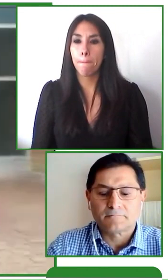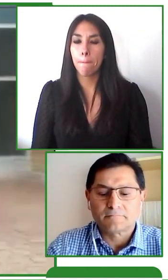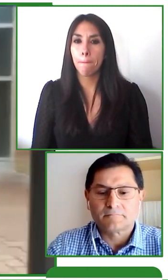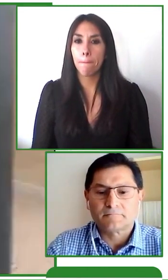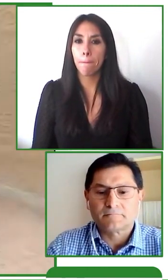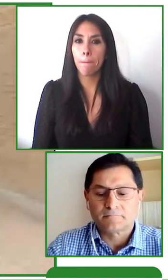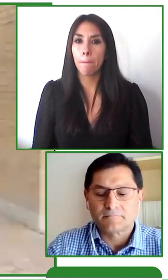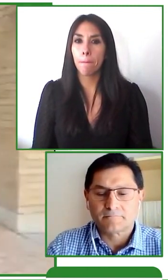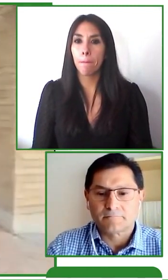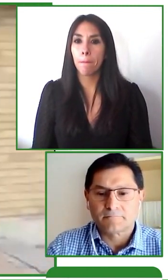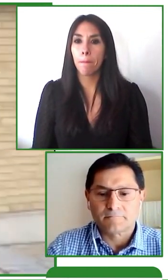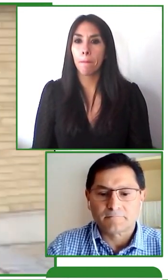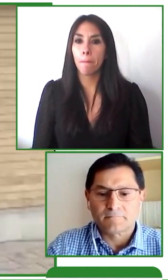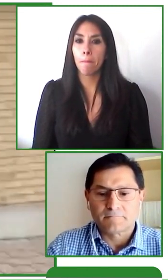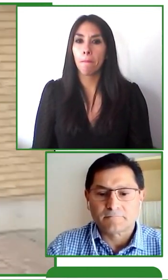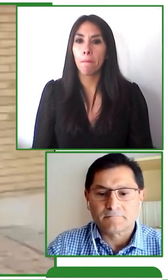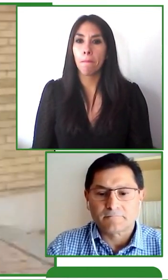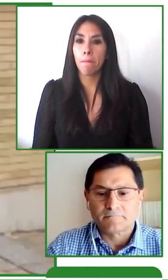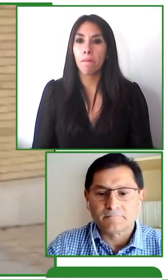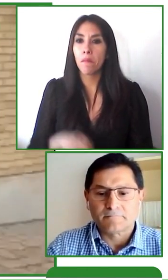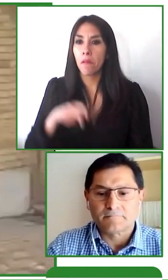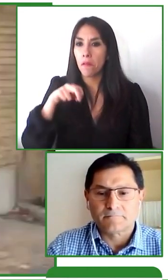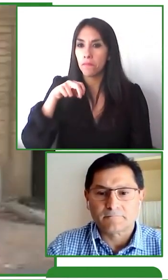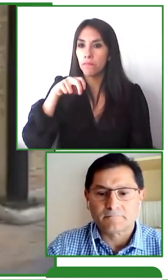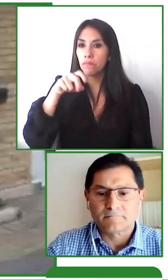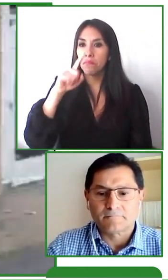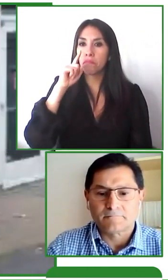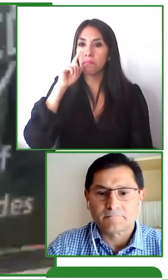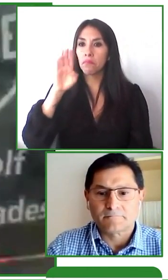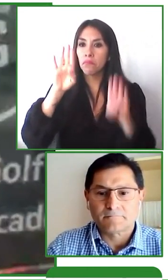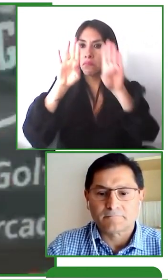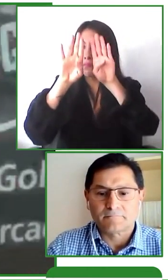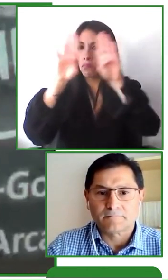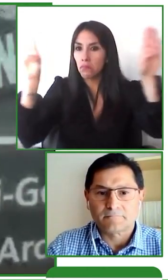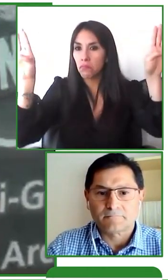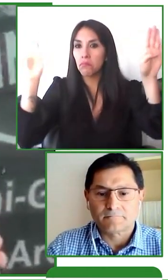Continuez jusqu'à la porte d'entrée qui est juste là.